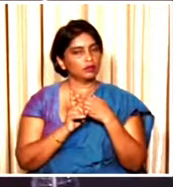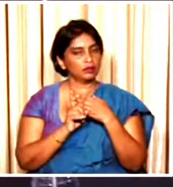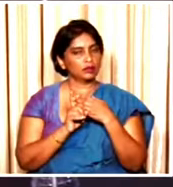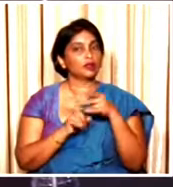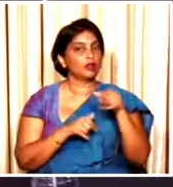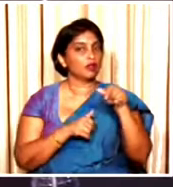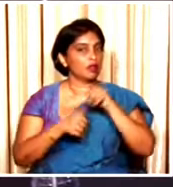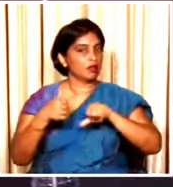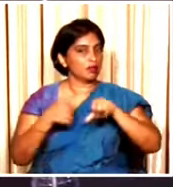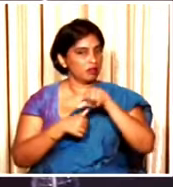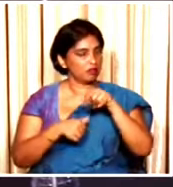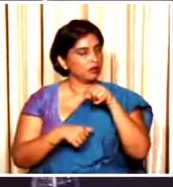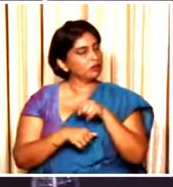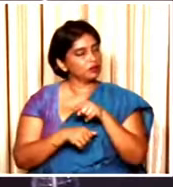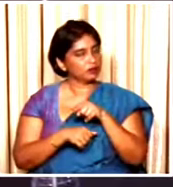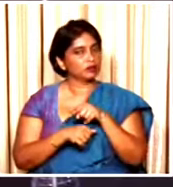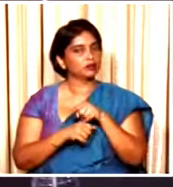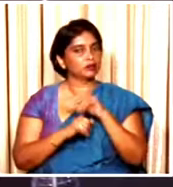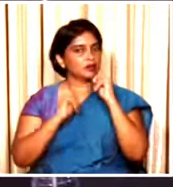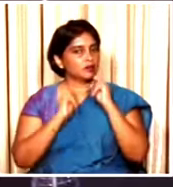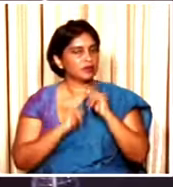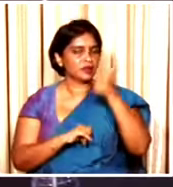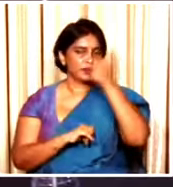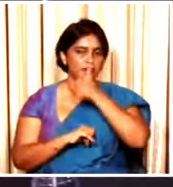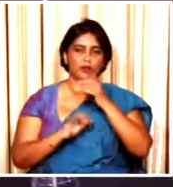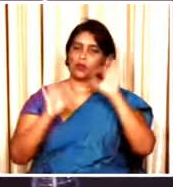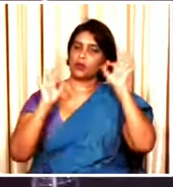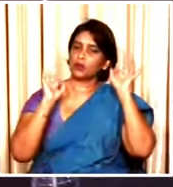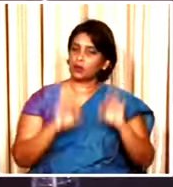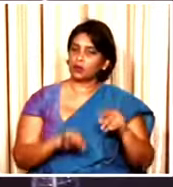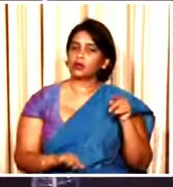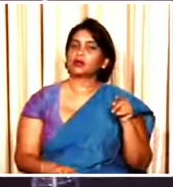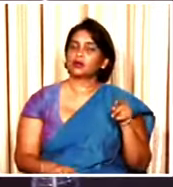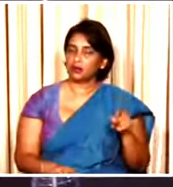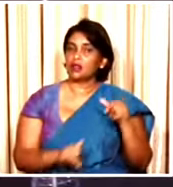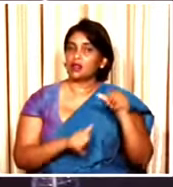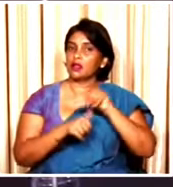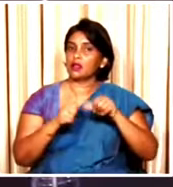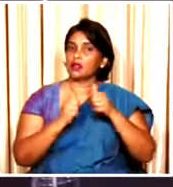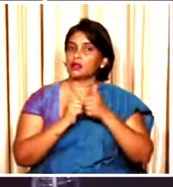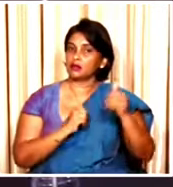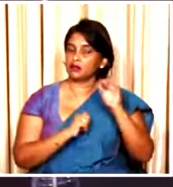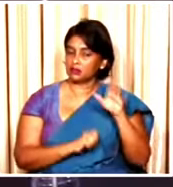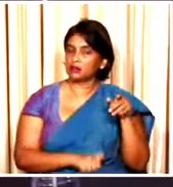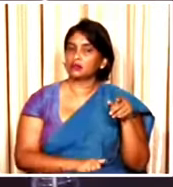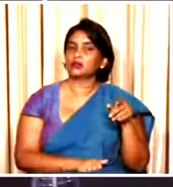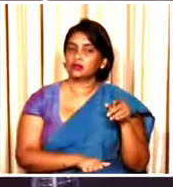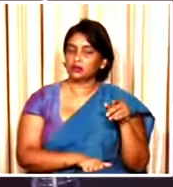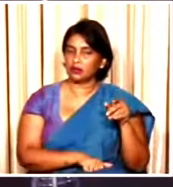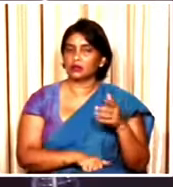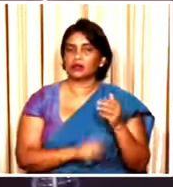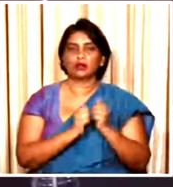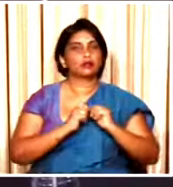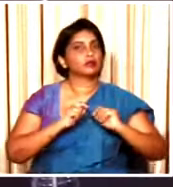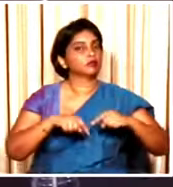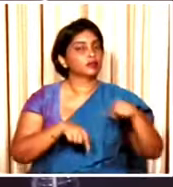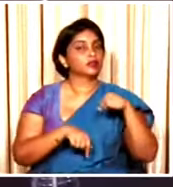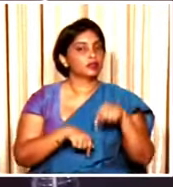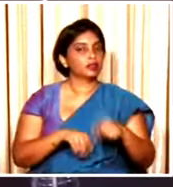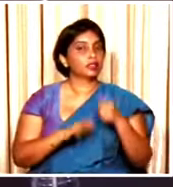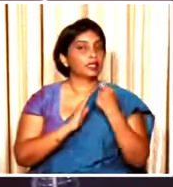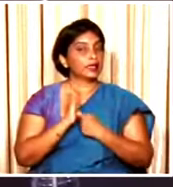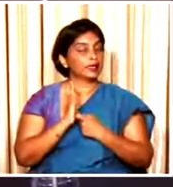මේ ආයතන දූෂණයෙන් වංචාවෙන් තොර ආයතන කිරීම සඳහා කටයුතු කිරීම මේ වන